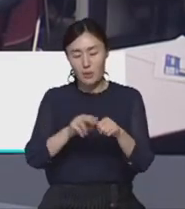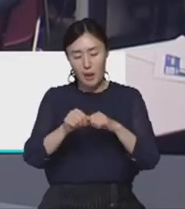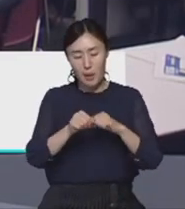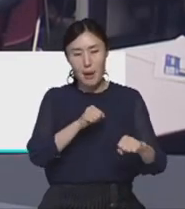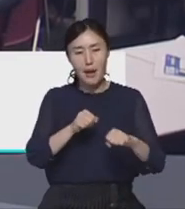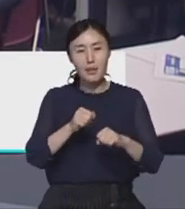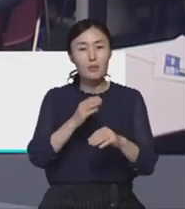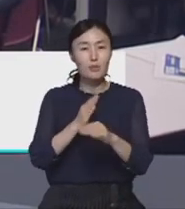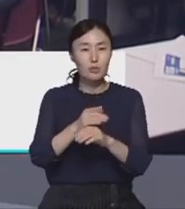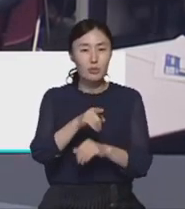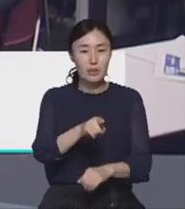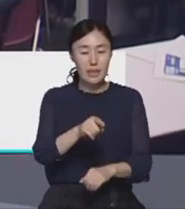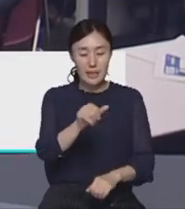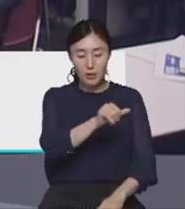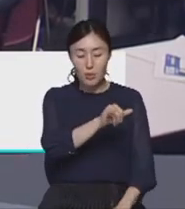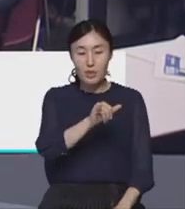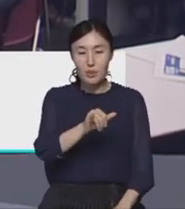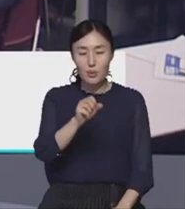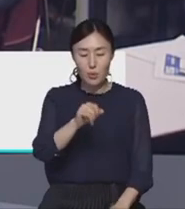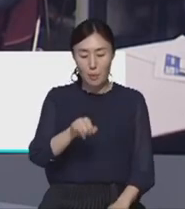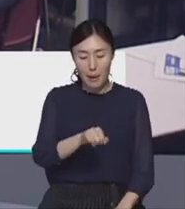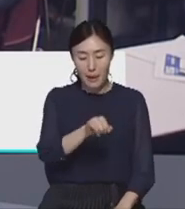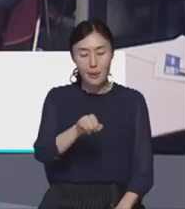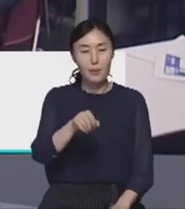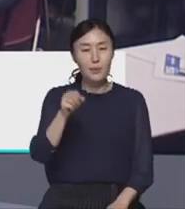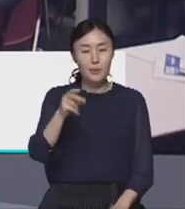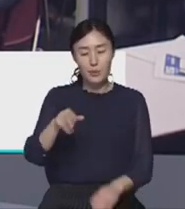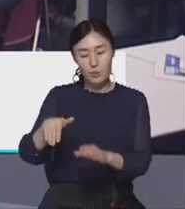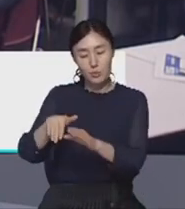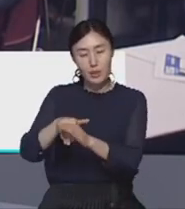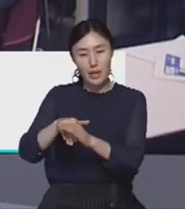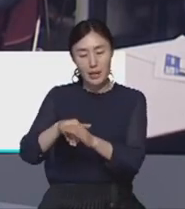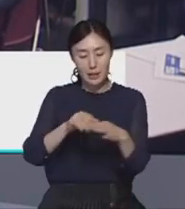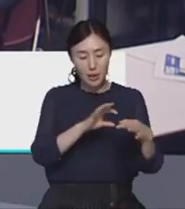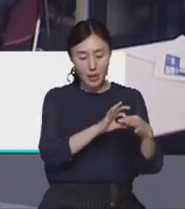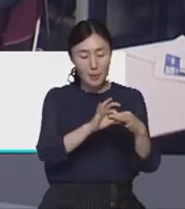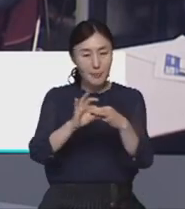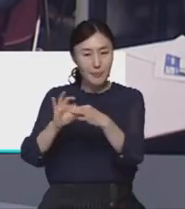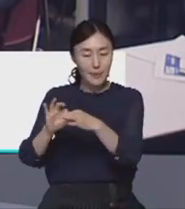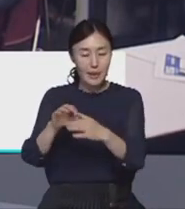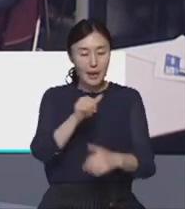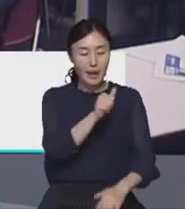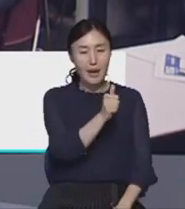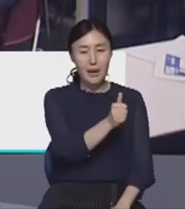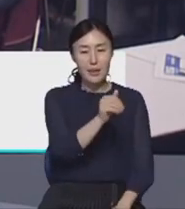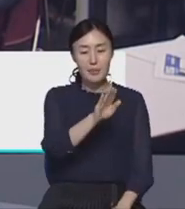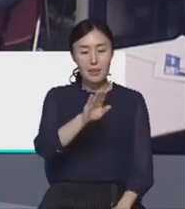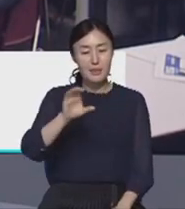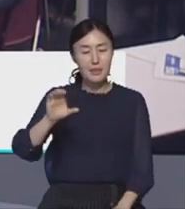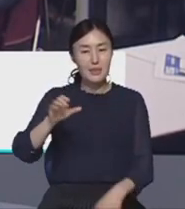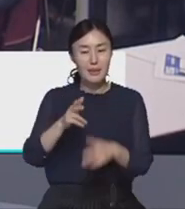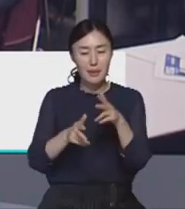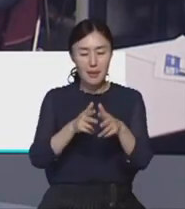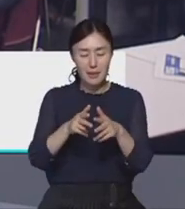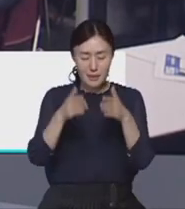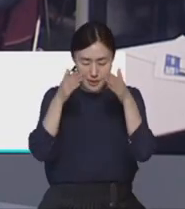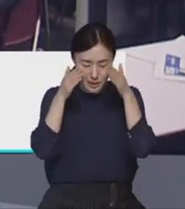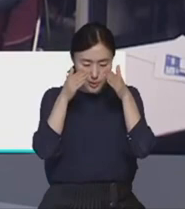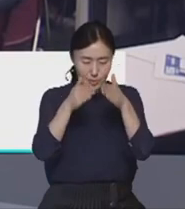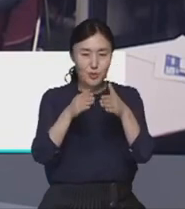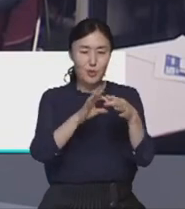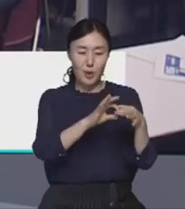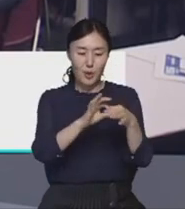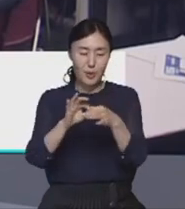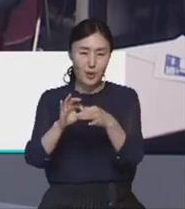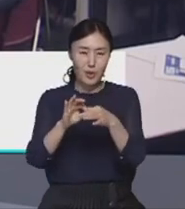이 가운데 광주의 인공지능과 바이오 생명, 문화를 결합한 이른바 ABC 산업을 집중 연계 육성해야 한다는